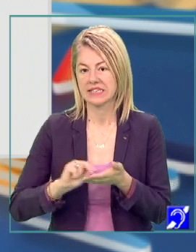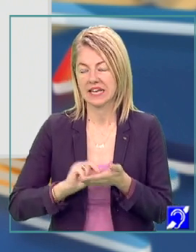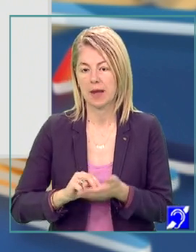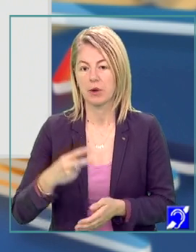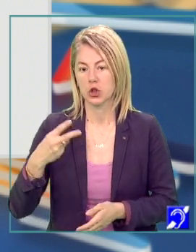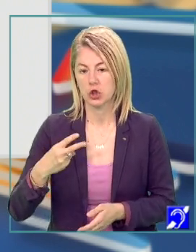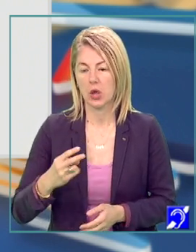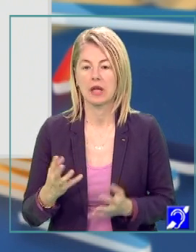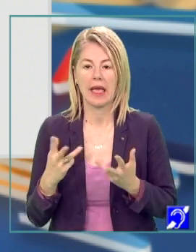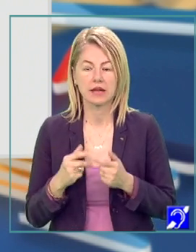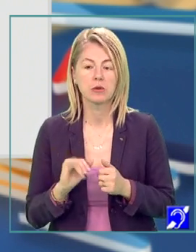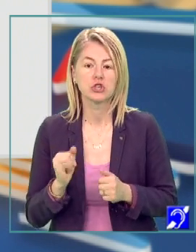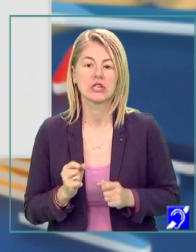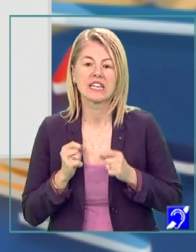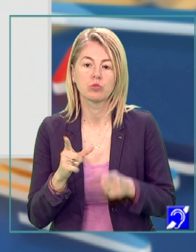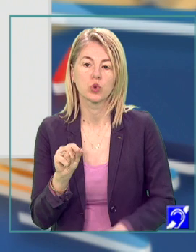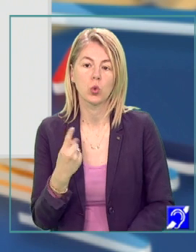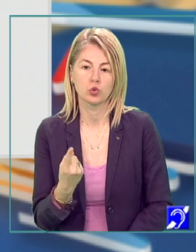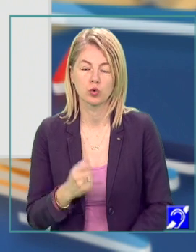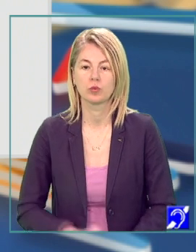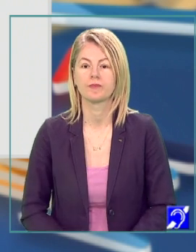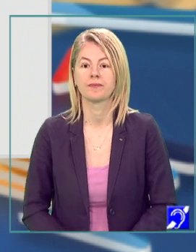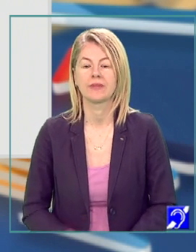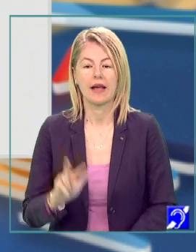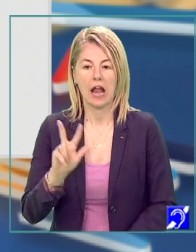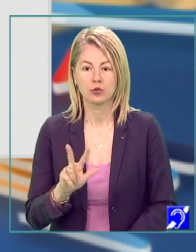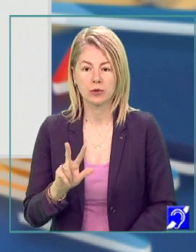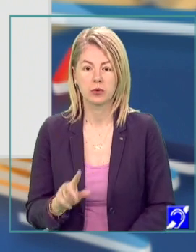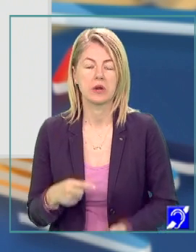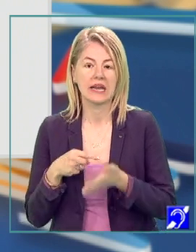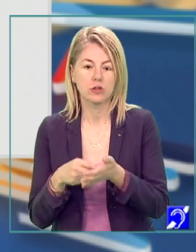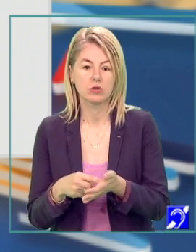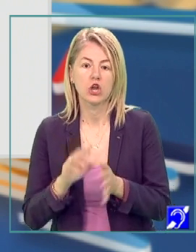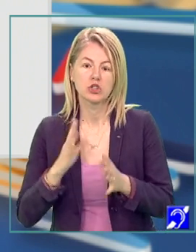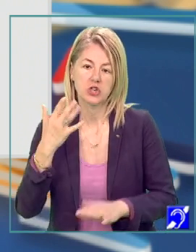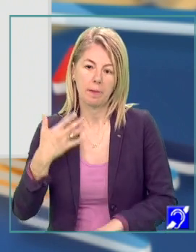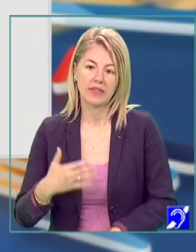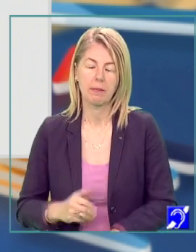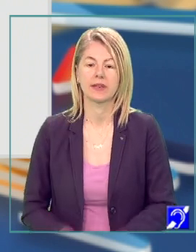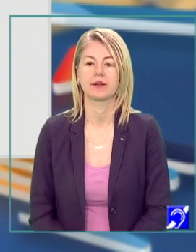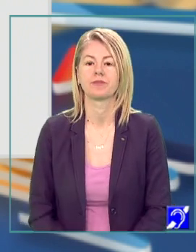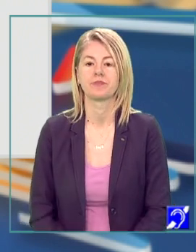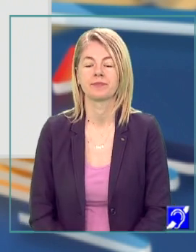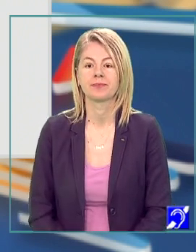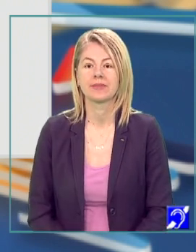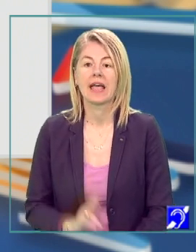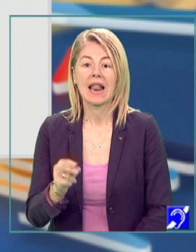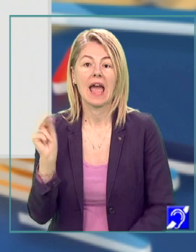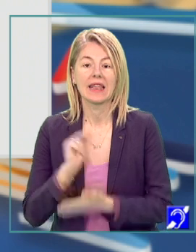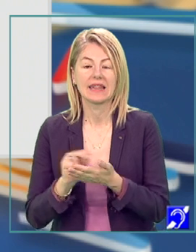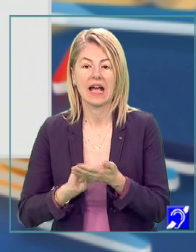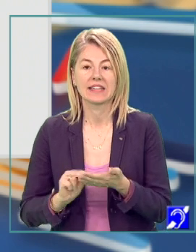numărul exercițiului, rezultatul 21. La subiectul 3, rezultatul și așa mai departe. Deci la